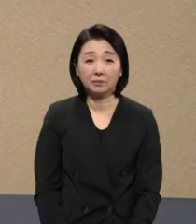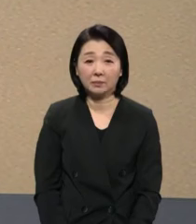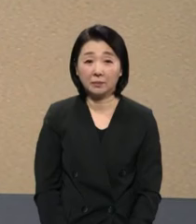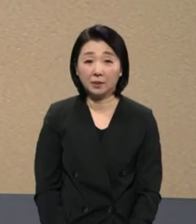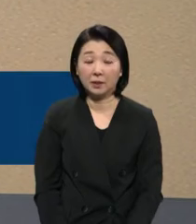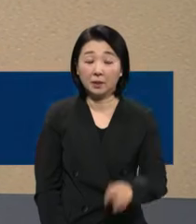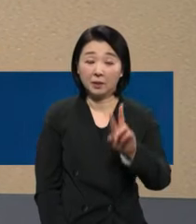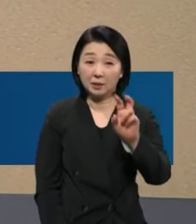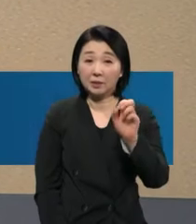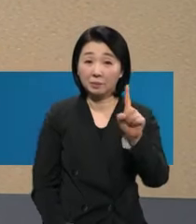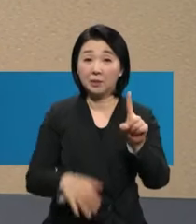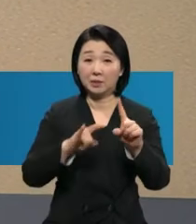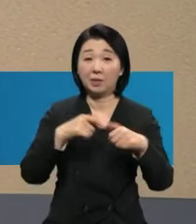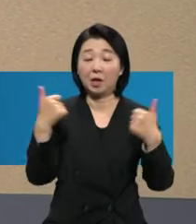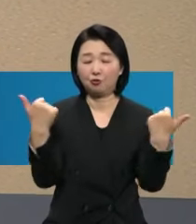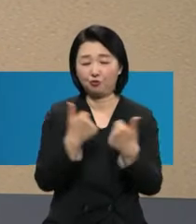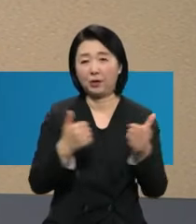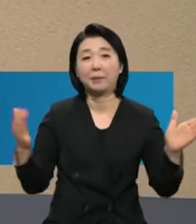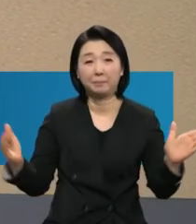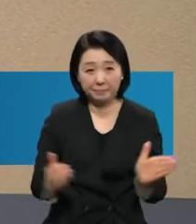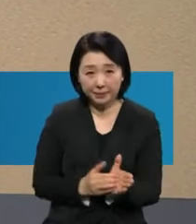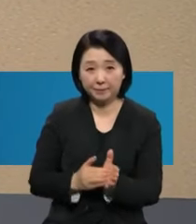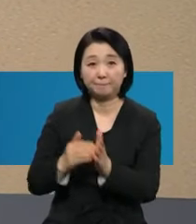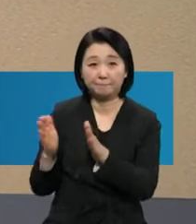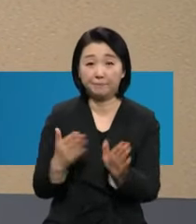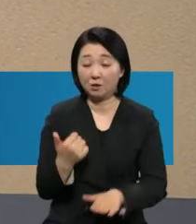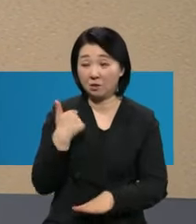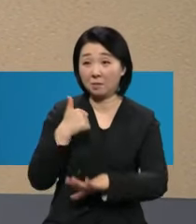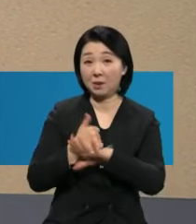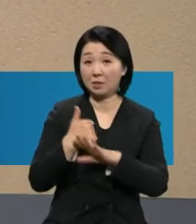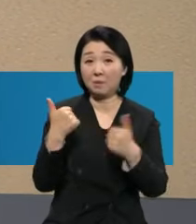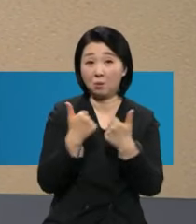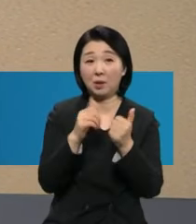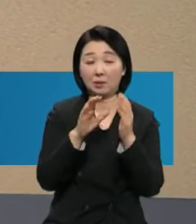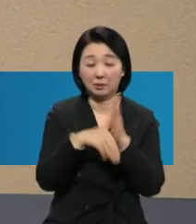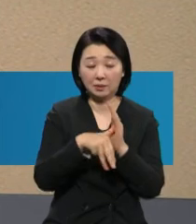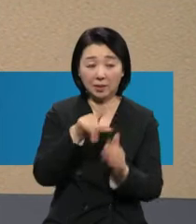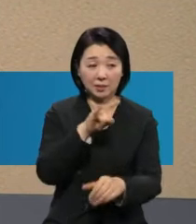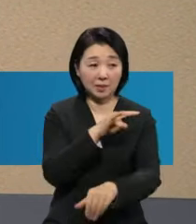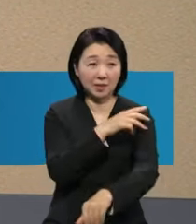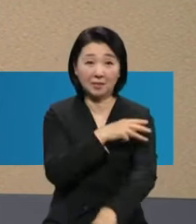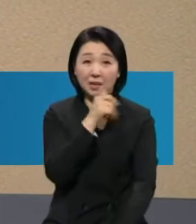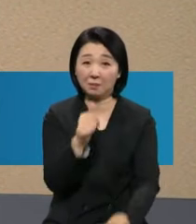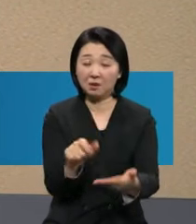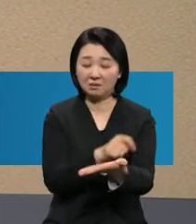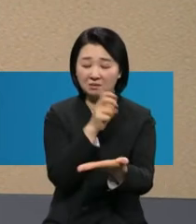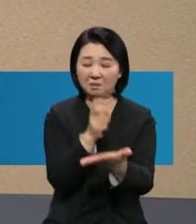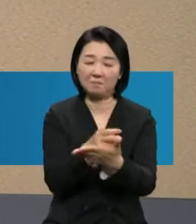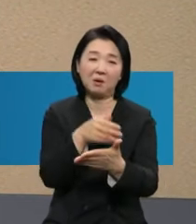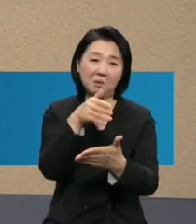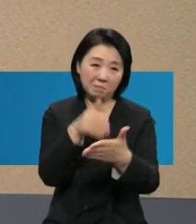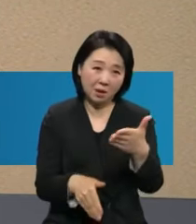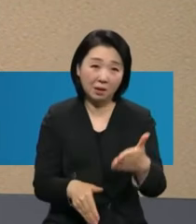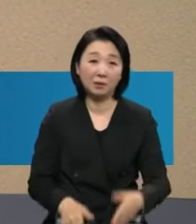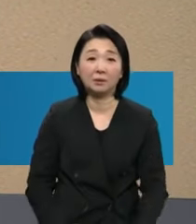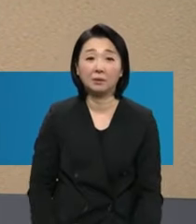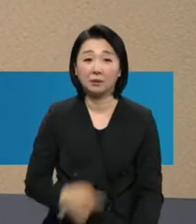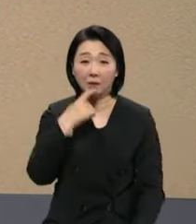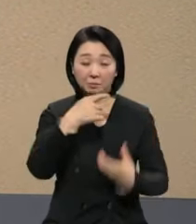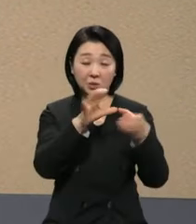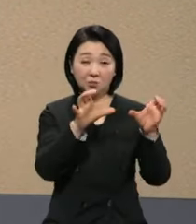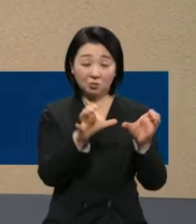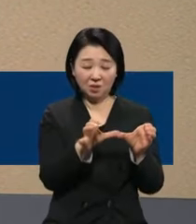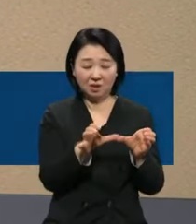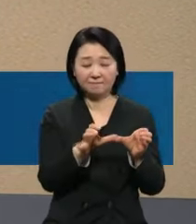이제 21대 국회는 문을 닫습니다. 어제 마지막 본회의에선 최상병 특검법이 결국 부결됐습니다.